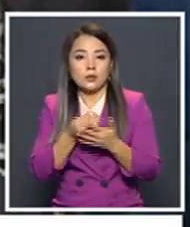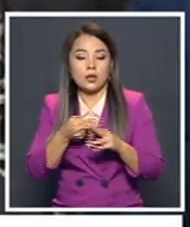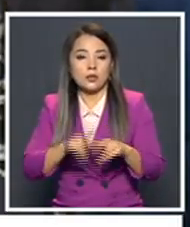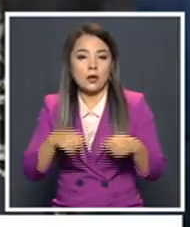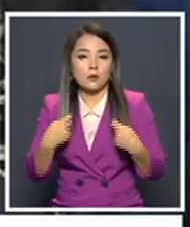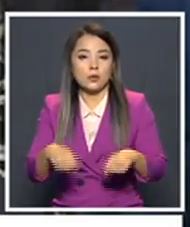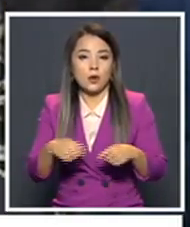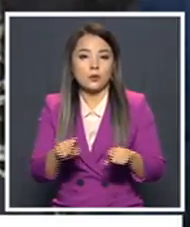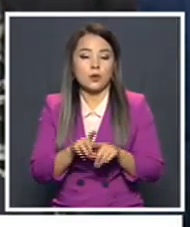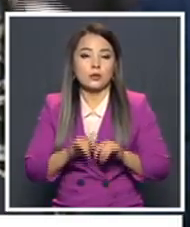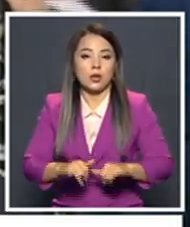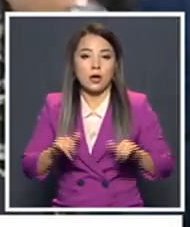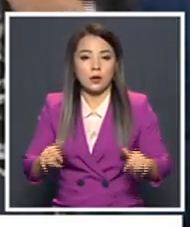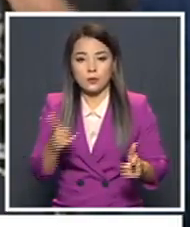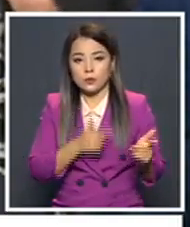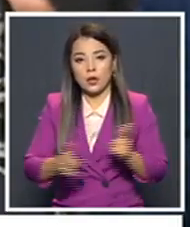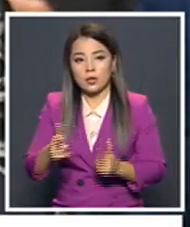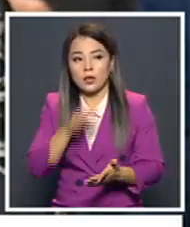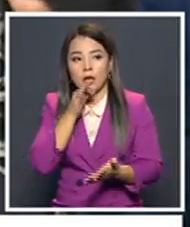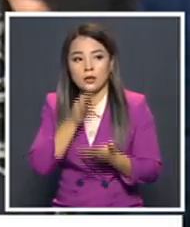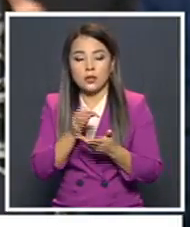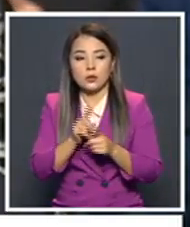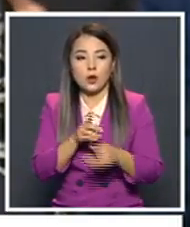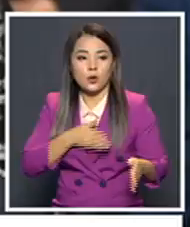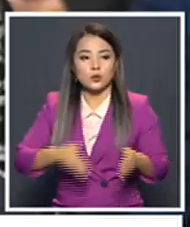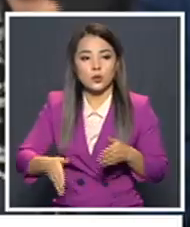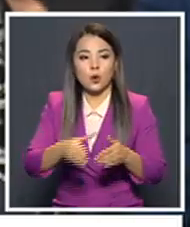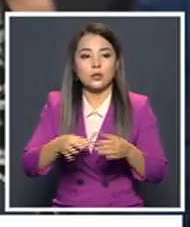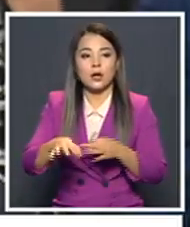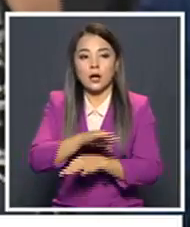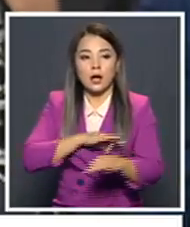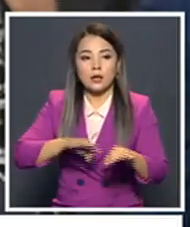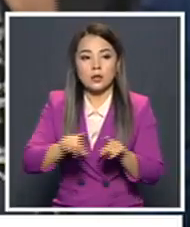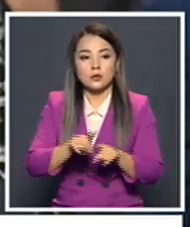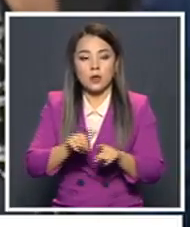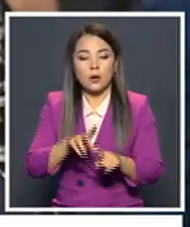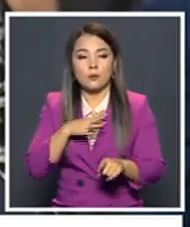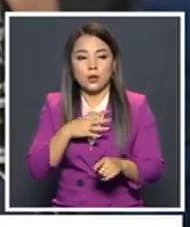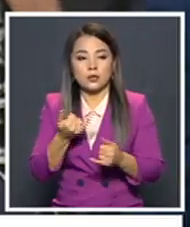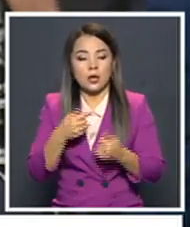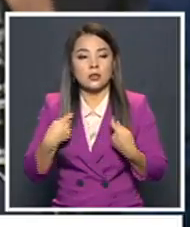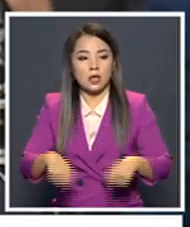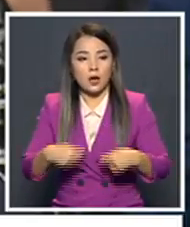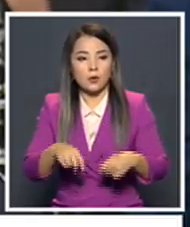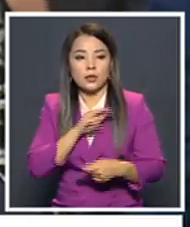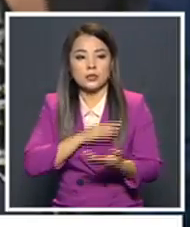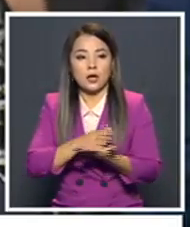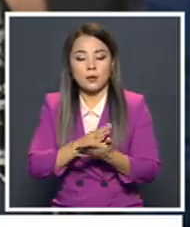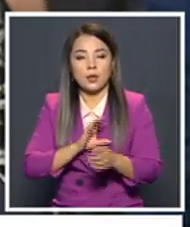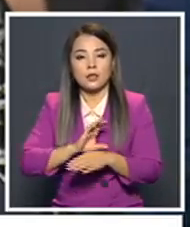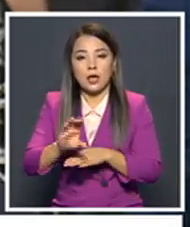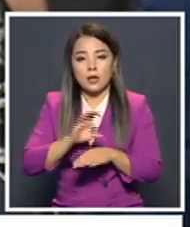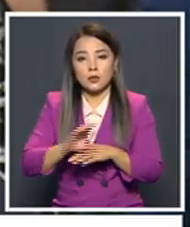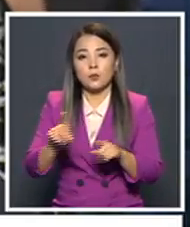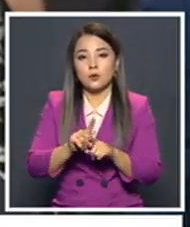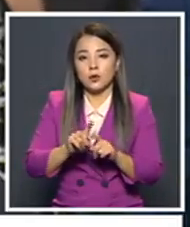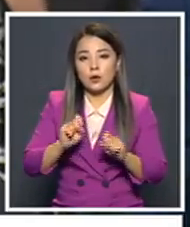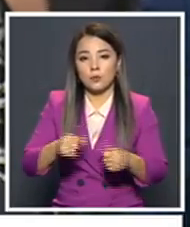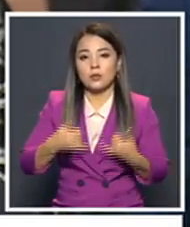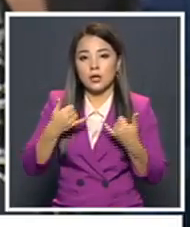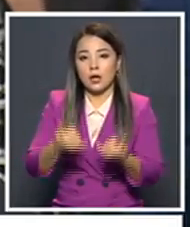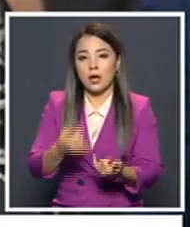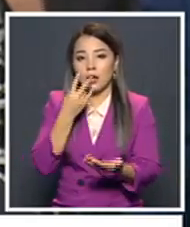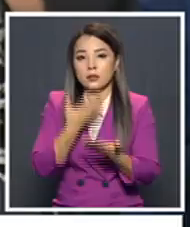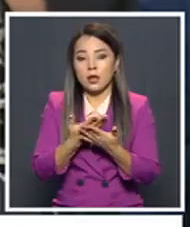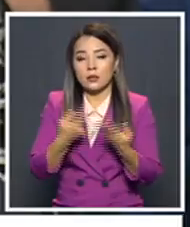үшін жағдайлар жасау бойынша әзірленіп жатқан жол картасы аясында үшінші елдерге тауарлар мен қызметтер экспортын ынталандыруға және цифрлық